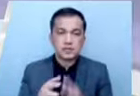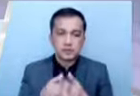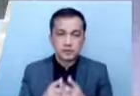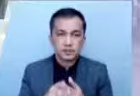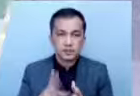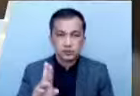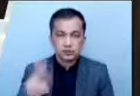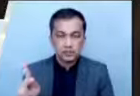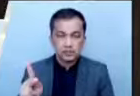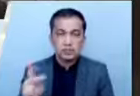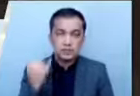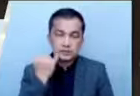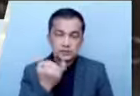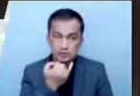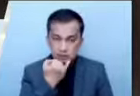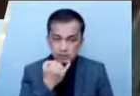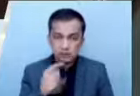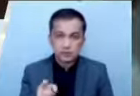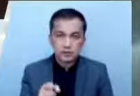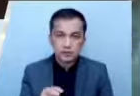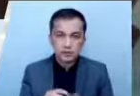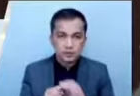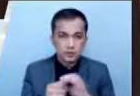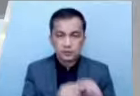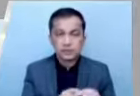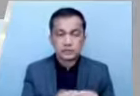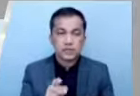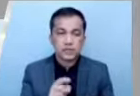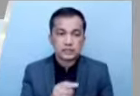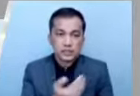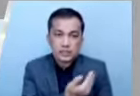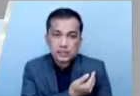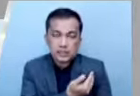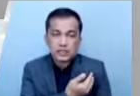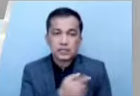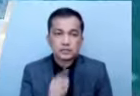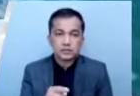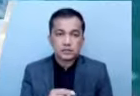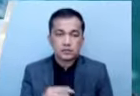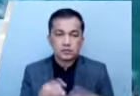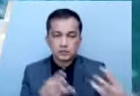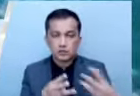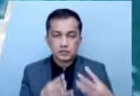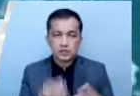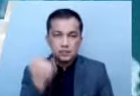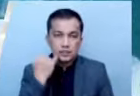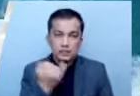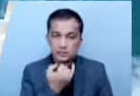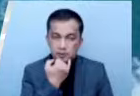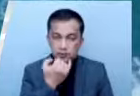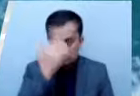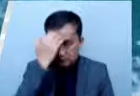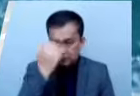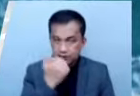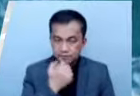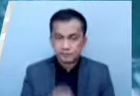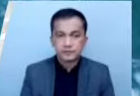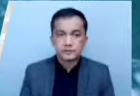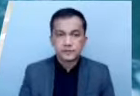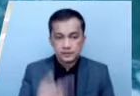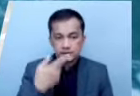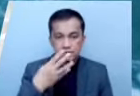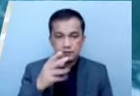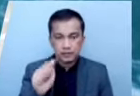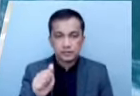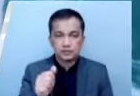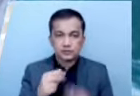bilang pakikisimpatya raw sa Gaza kung saan may bakbakan ng Israel at Hamas. Para sa GMA Integrated News,